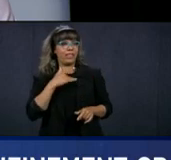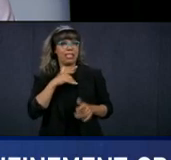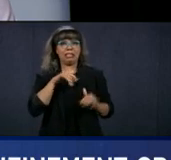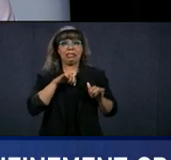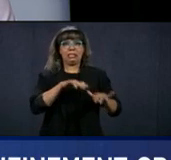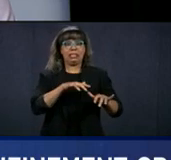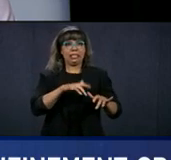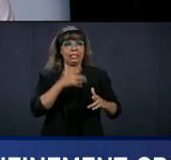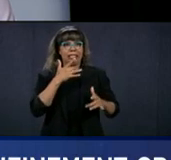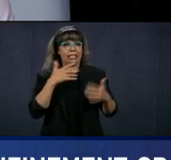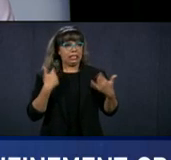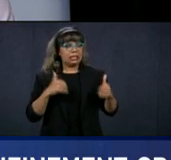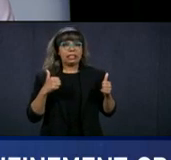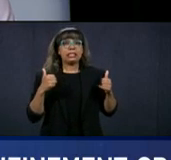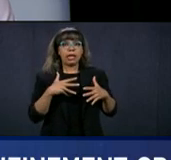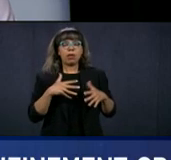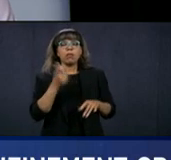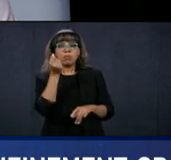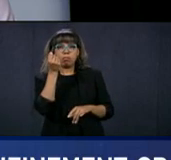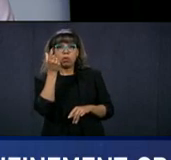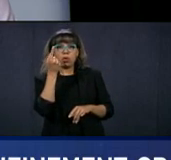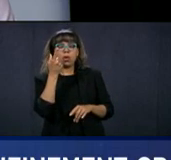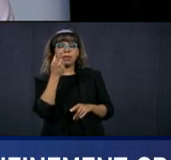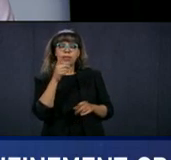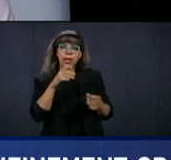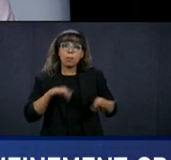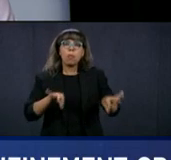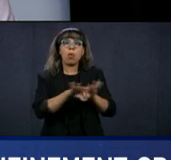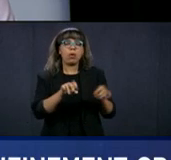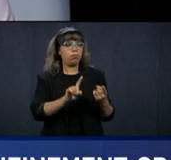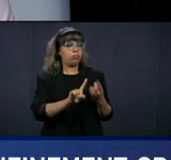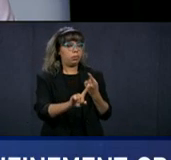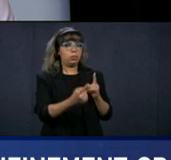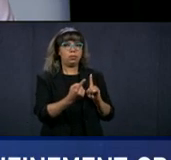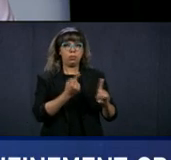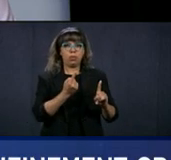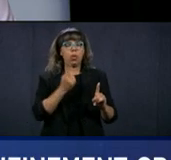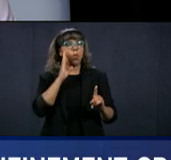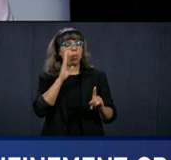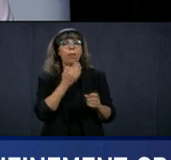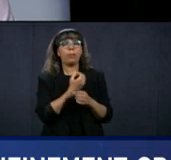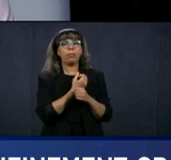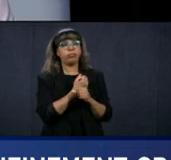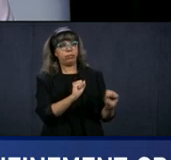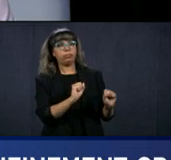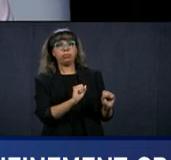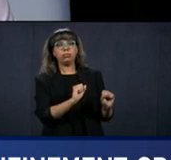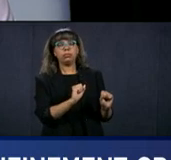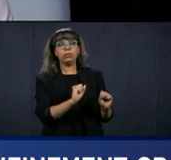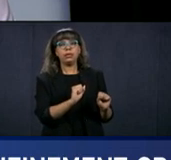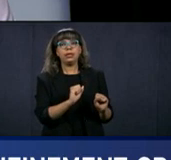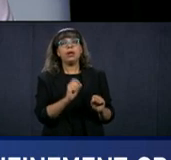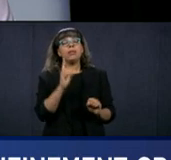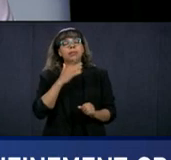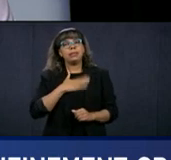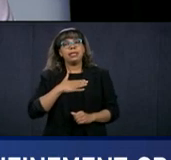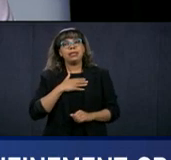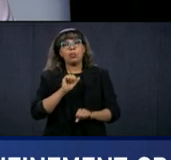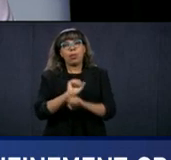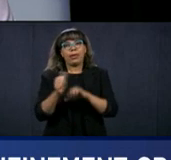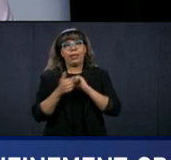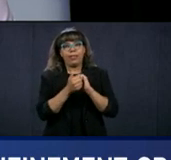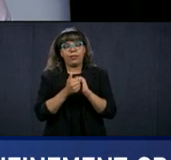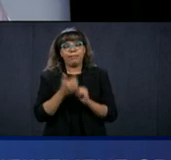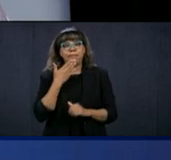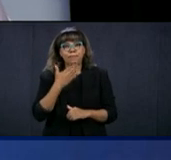employés et les gens qui sont en prison. Nous devons continuer de pratiquer la distanciation sociale. Voilà